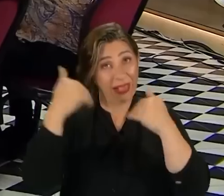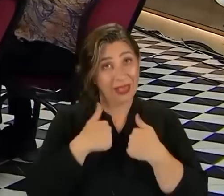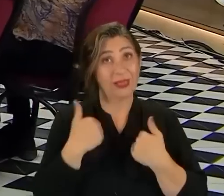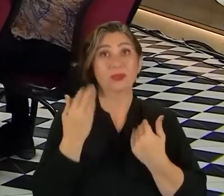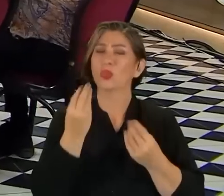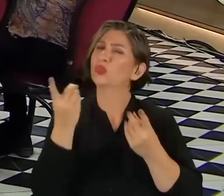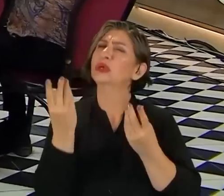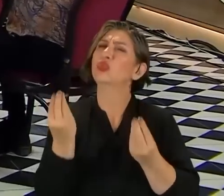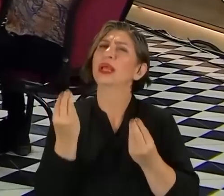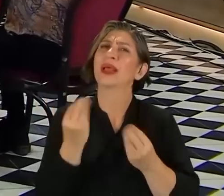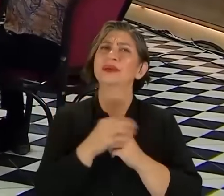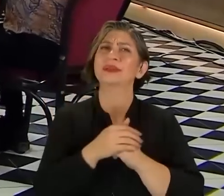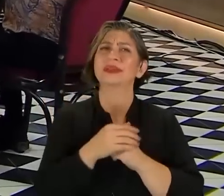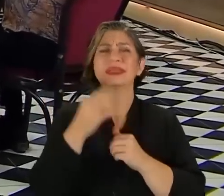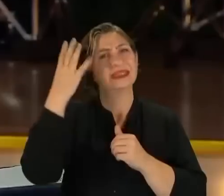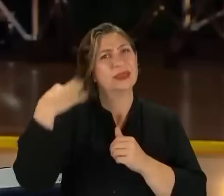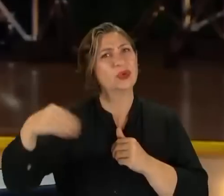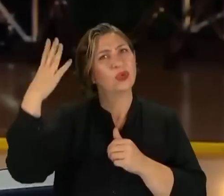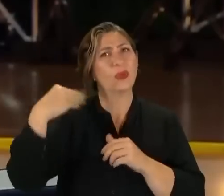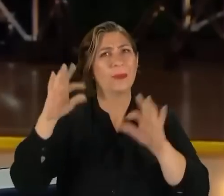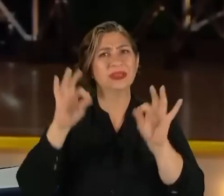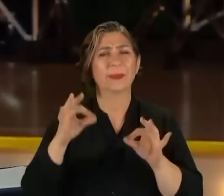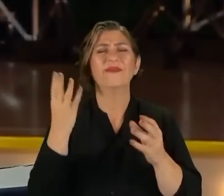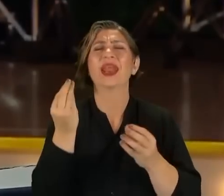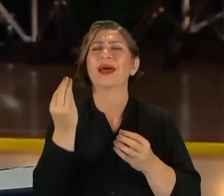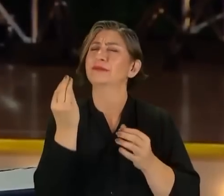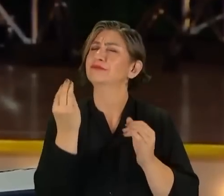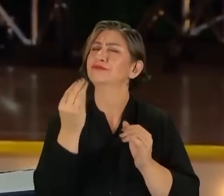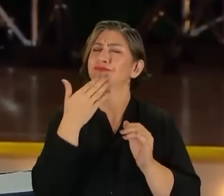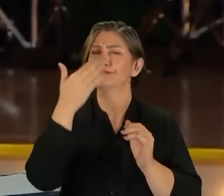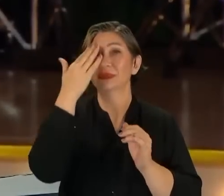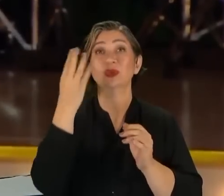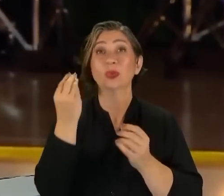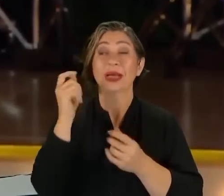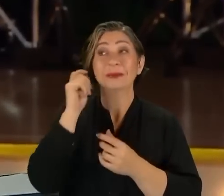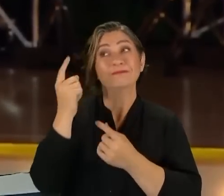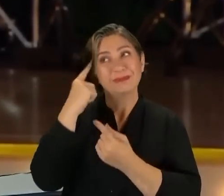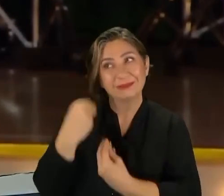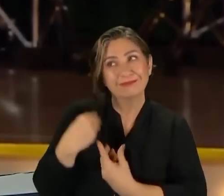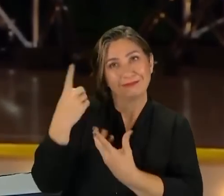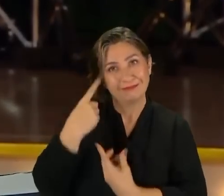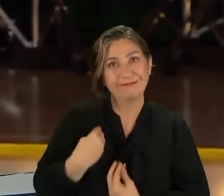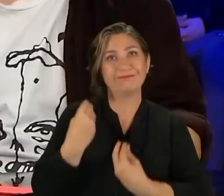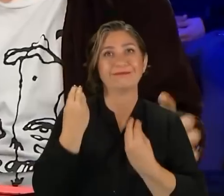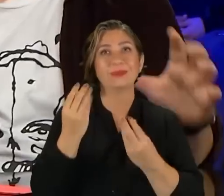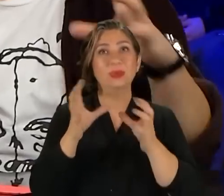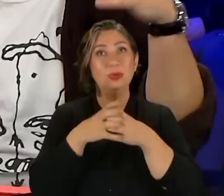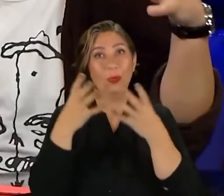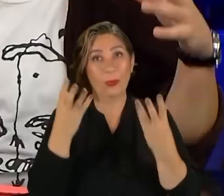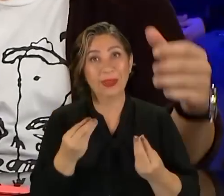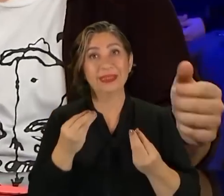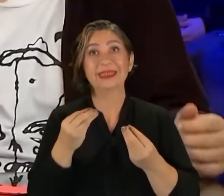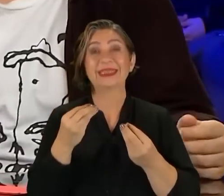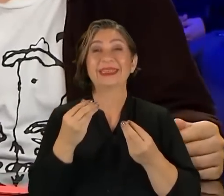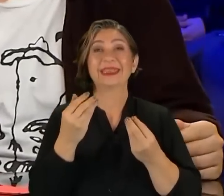Evet. Onlar da çok iyiler. Çok saçları tatlı. Dökülmeye başladı ama fena değiller hepsi. Yani. Çok güzel öğütler aldık ondan. Grup olmak